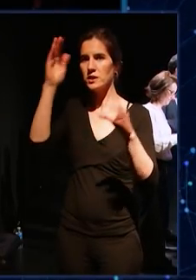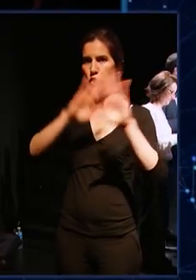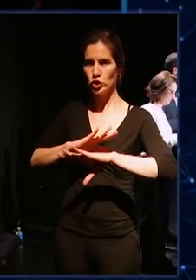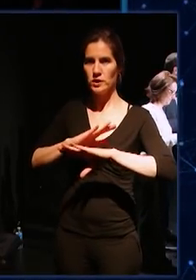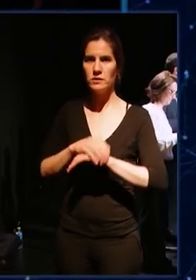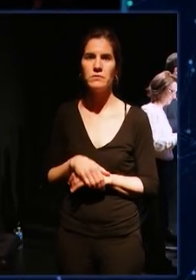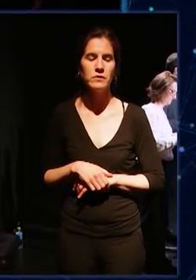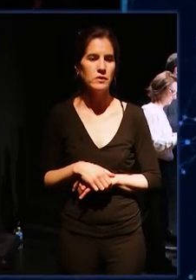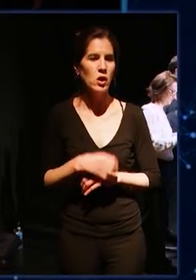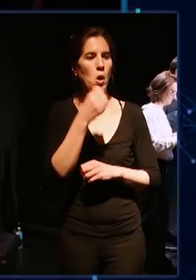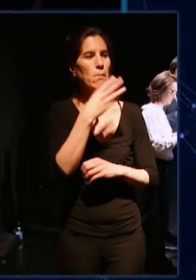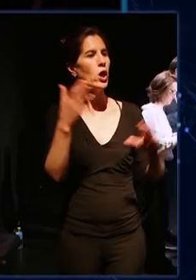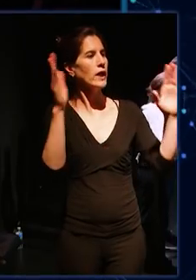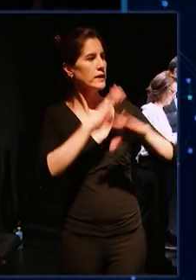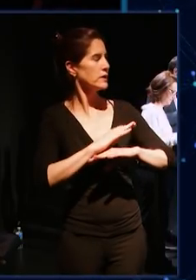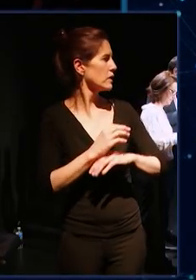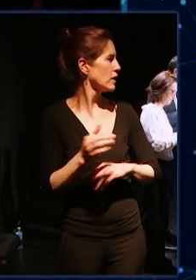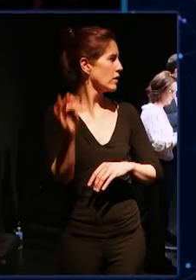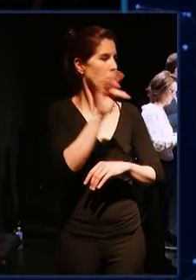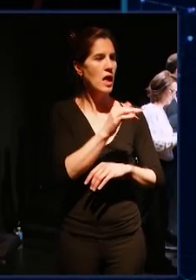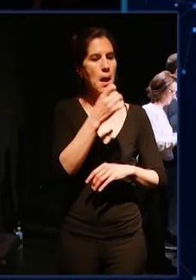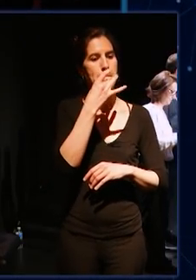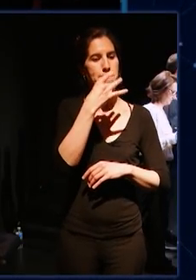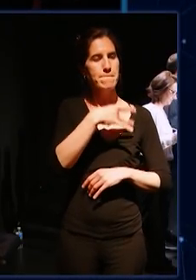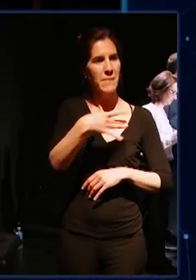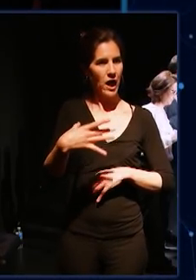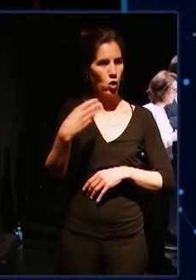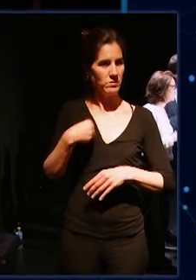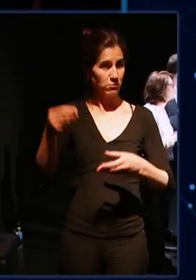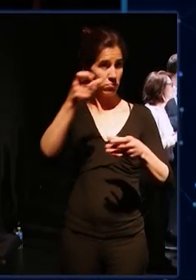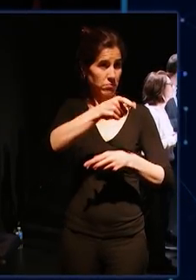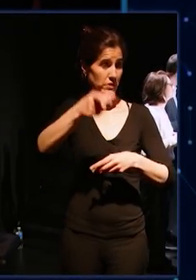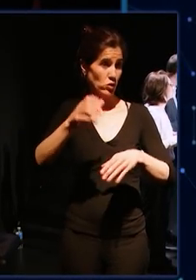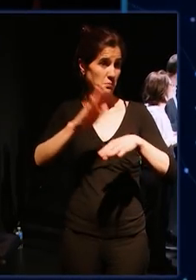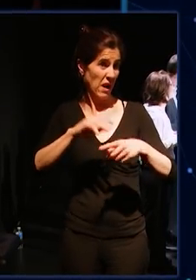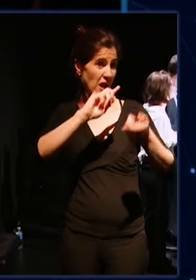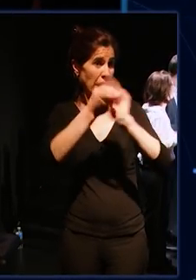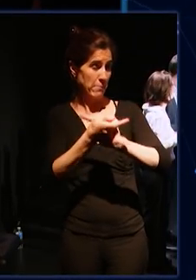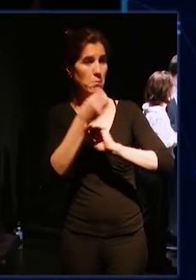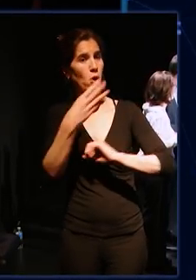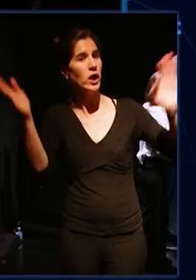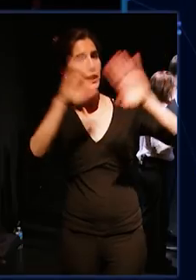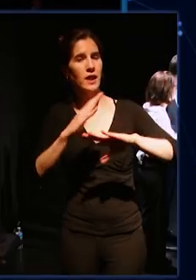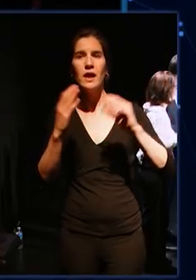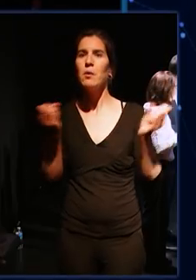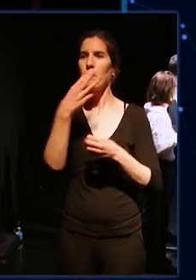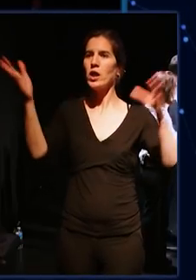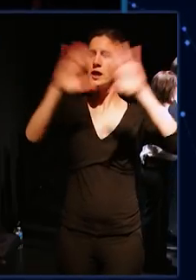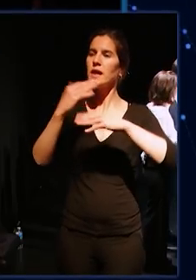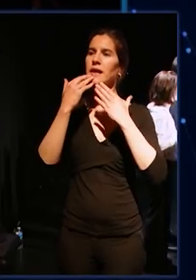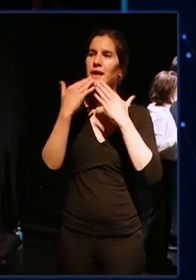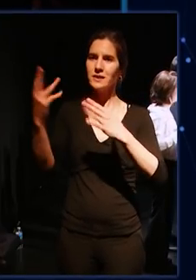nit. Álvaro Blanco, de Gent pel Canvi. Molt bona nit. Molt bona nit i gràcies per organitzar aquest acte